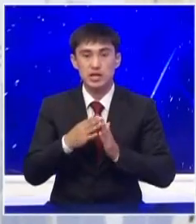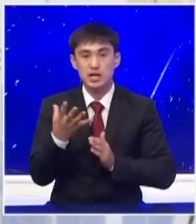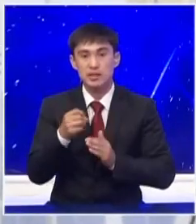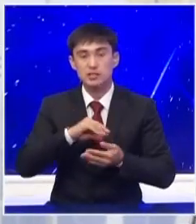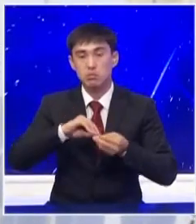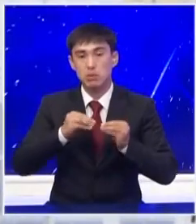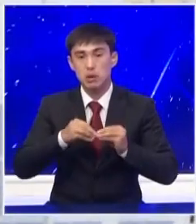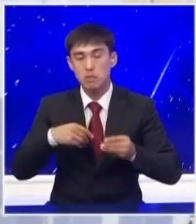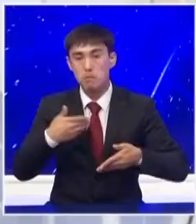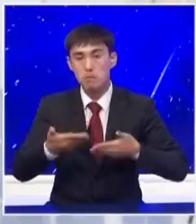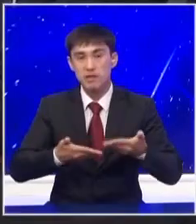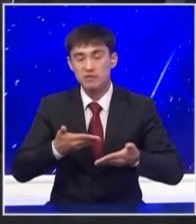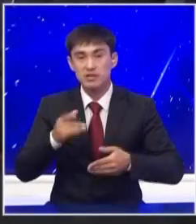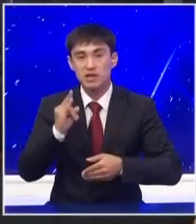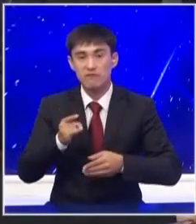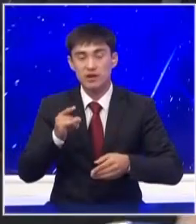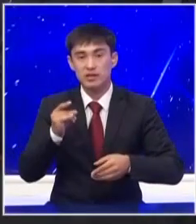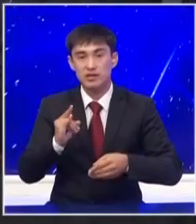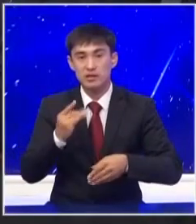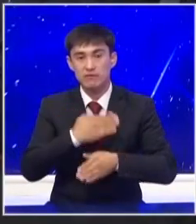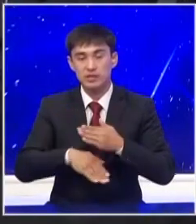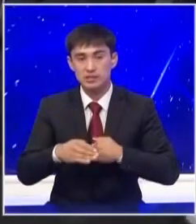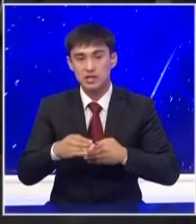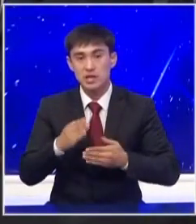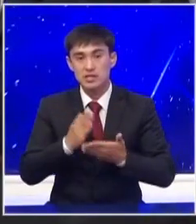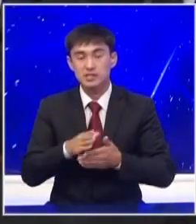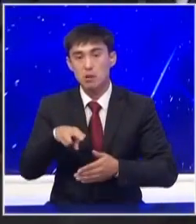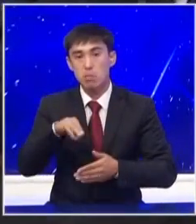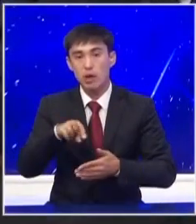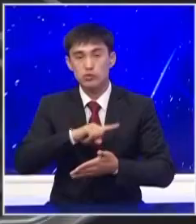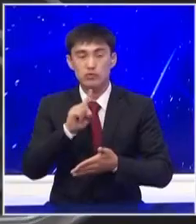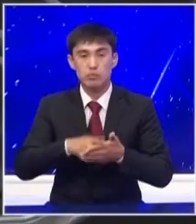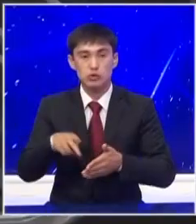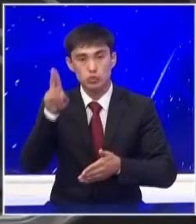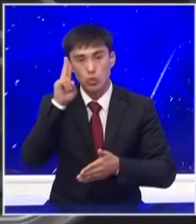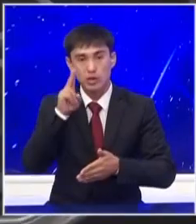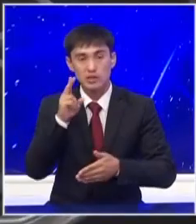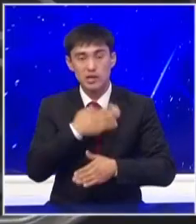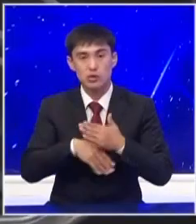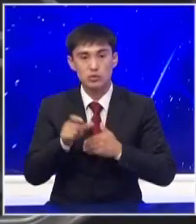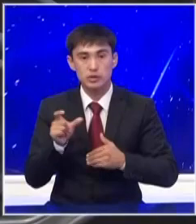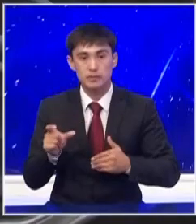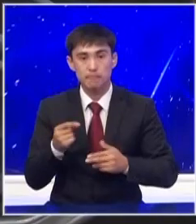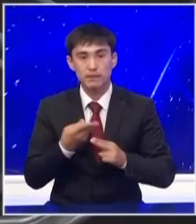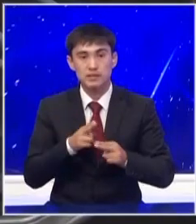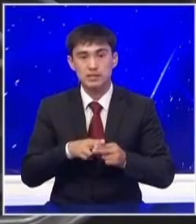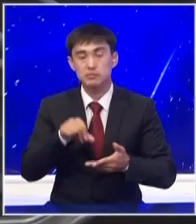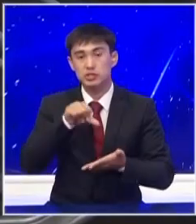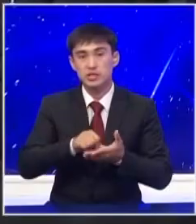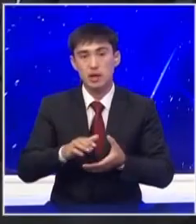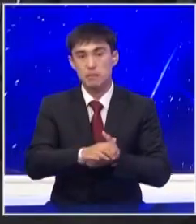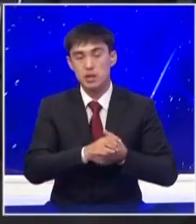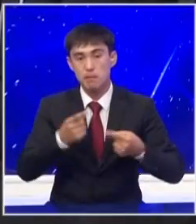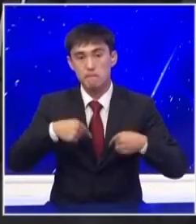проблемы передвижения на инватакси. Немало нареканий вызывают также пандусы и туалеты для людей с особыми потребностями. Наряду с этим члены